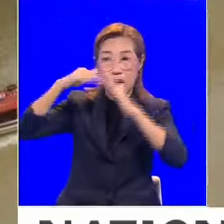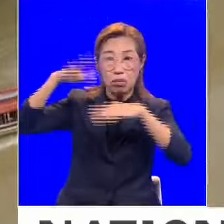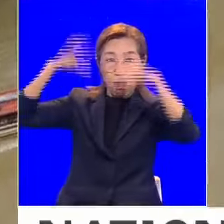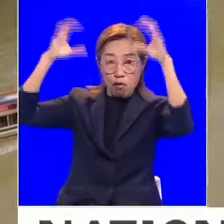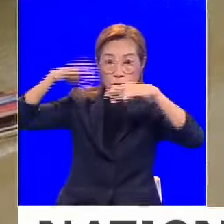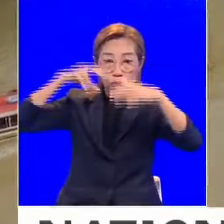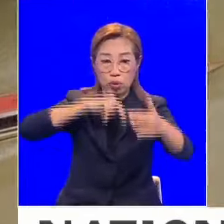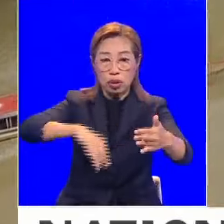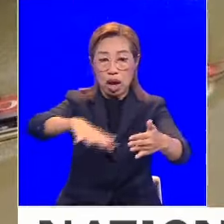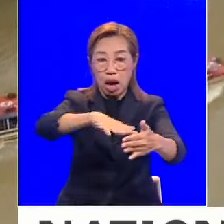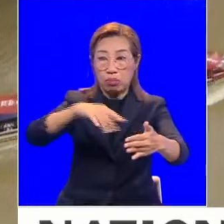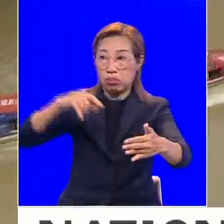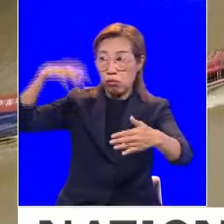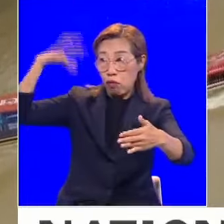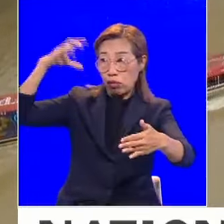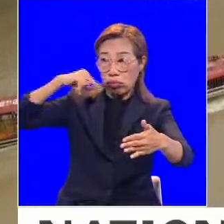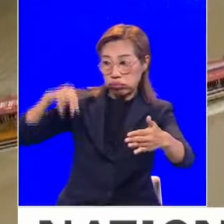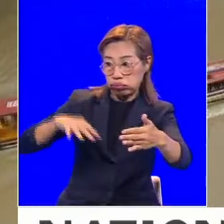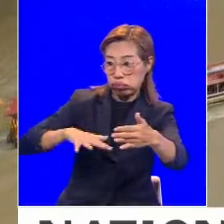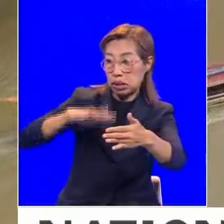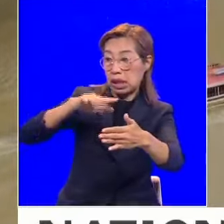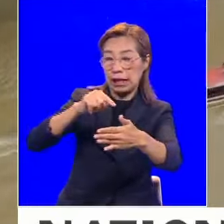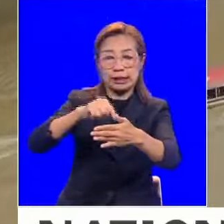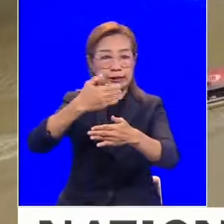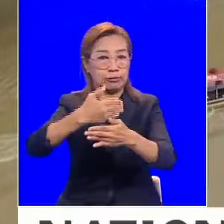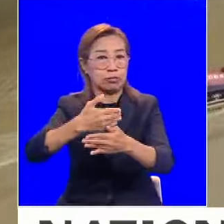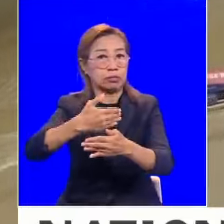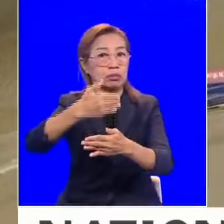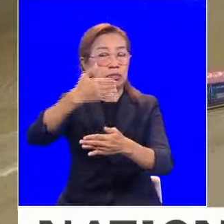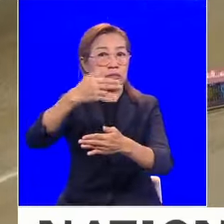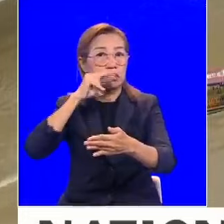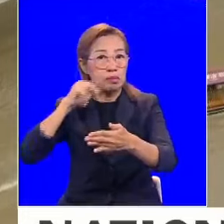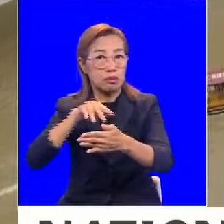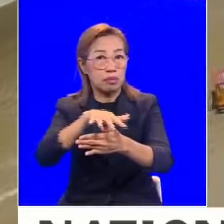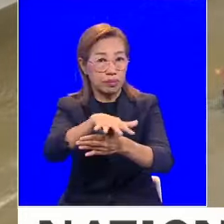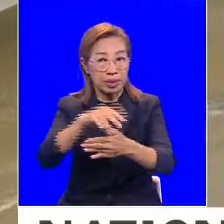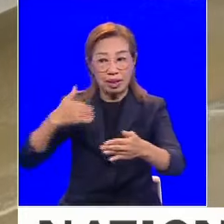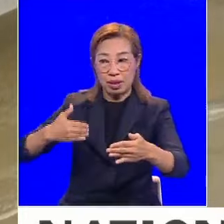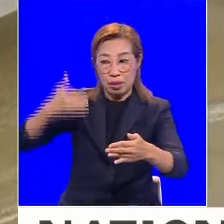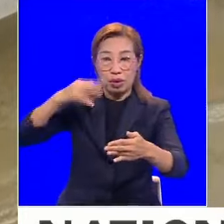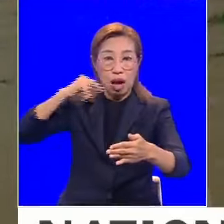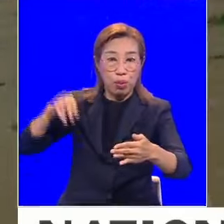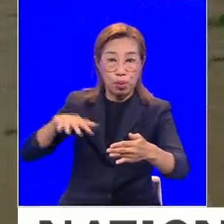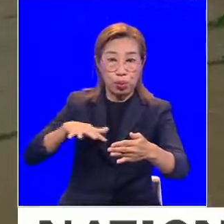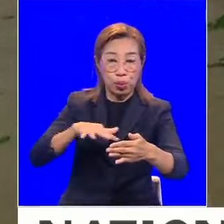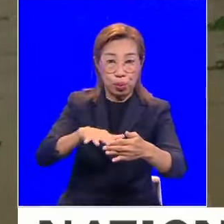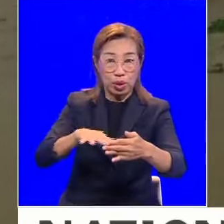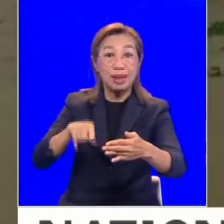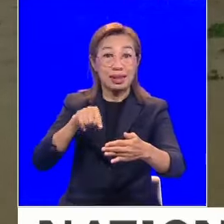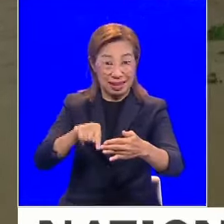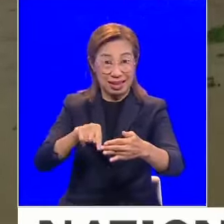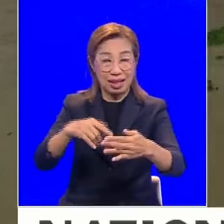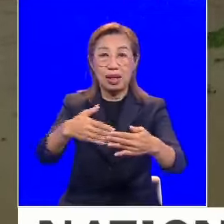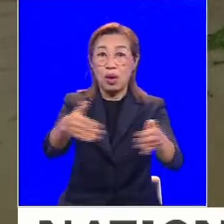กรมชลประทานก็บริหารจัดการน้ำเหนือเขื่อนเจ้าพระยารับน้ำเข้าสู่ระบบุลประทานทั้งฝั่งซ้ายฝั่งขวาเข้ามาตามศักยภาพคลอง